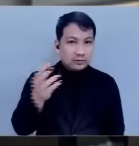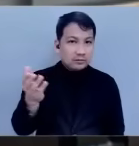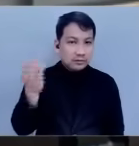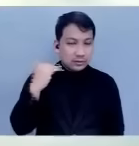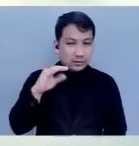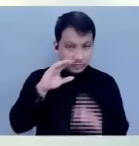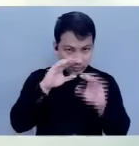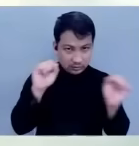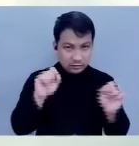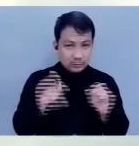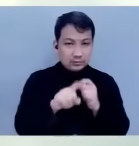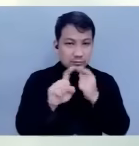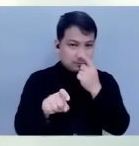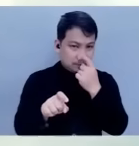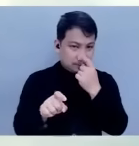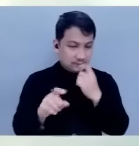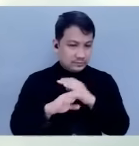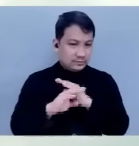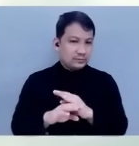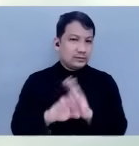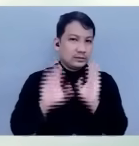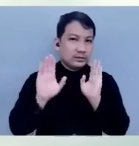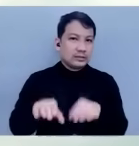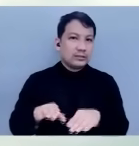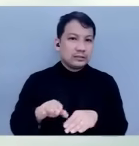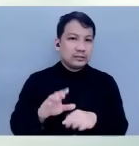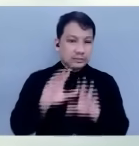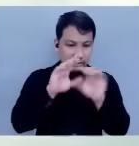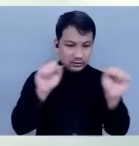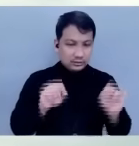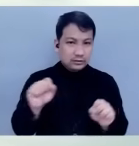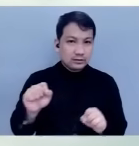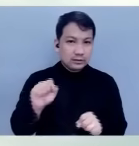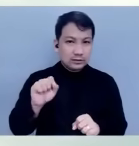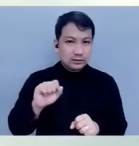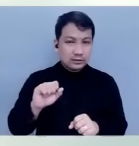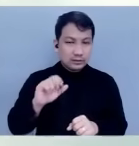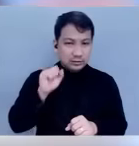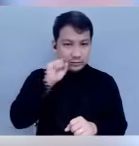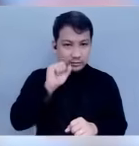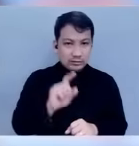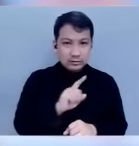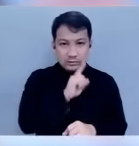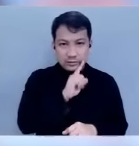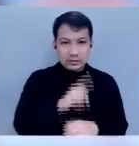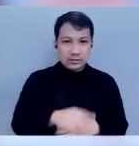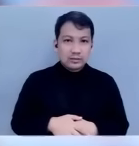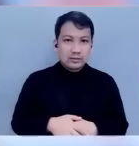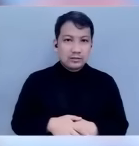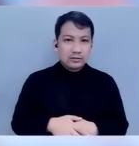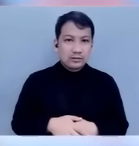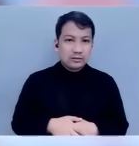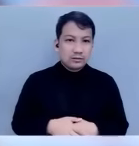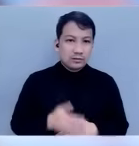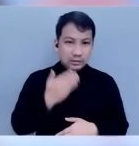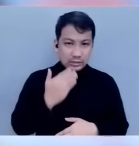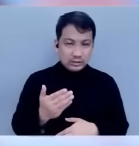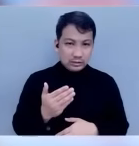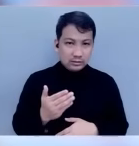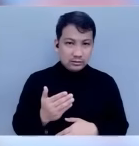ang tatanungin, ayaw na niyang tumakbong presidente si VP Sara. Pasalamat na kami sa Diyos,